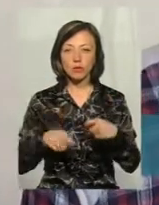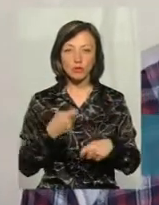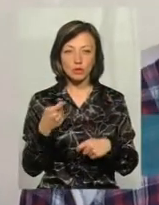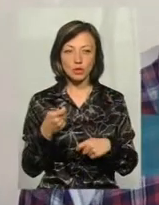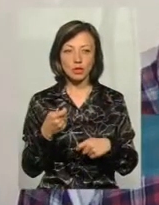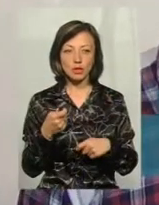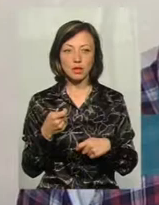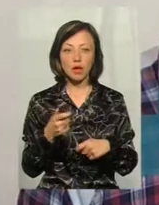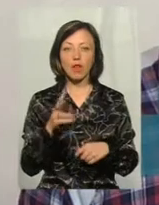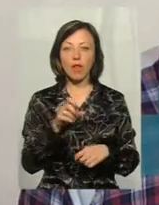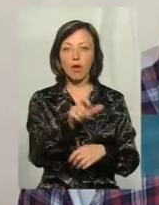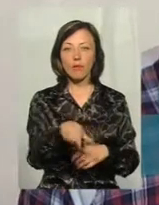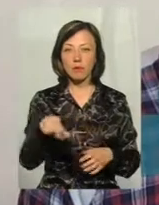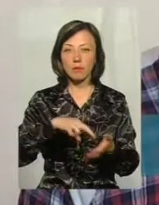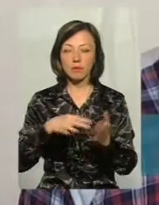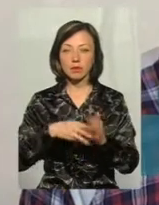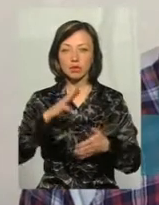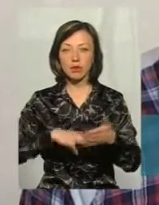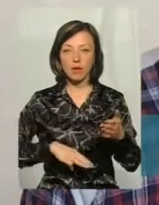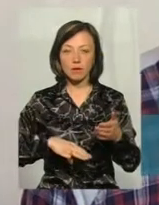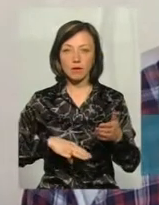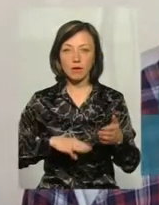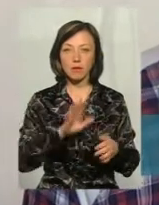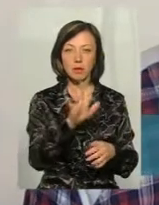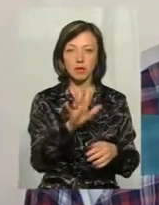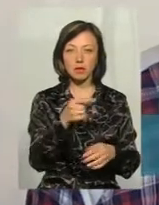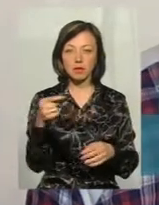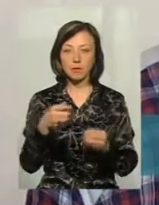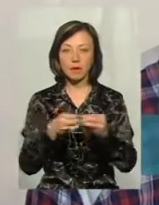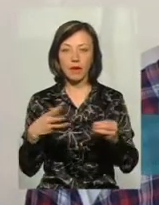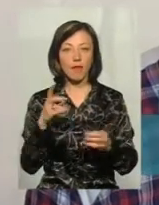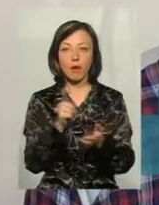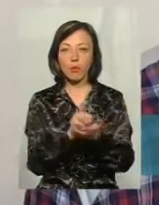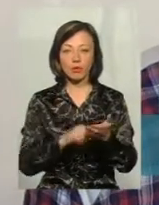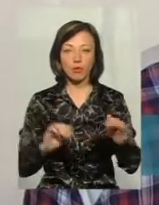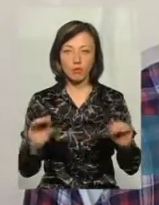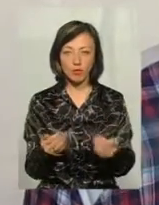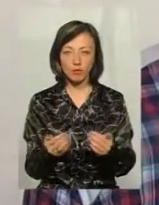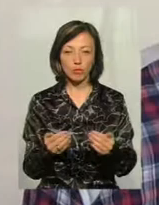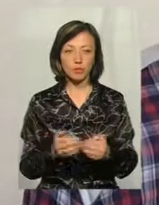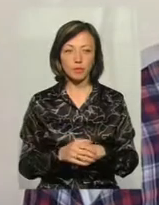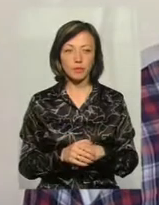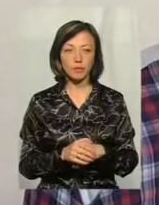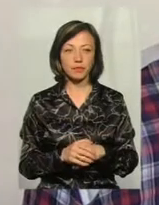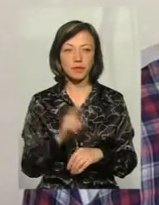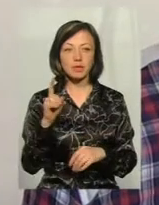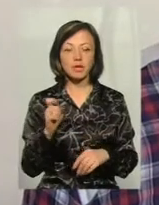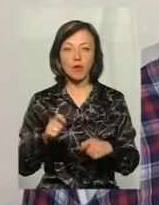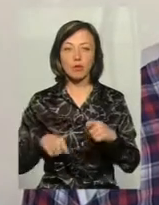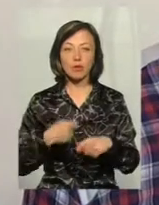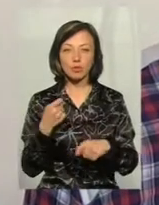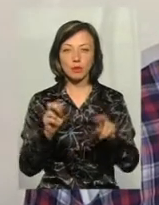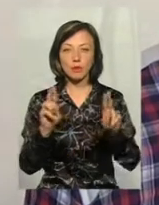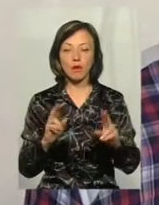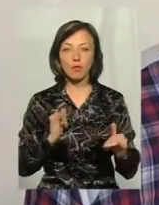правопорушення. На громадян передбачено накладення штрафу у розмірі від 5 до 15 неоподаткованих мінімумів. За порушення